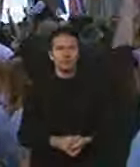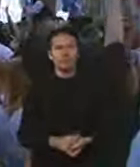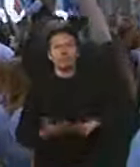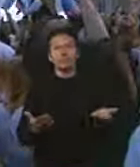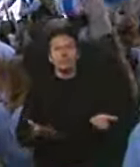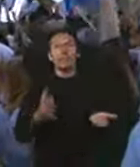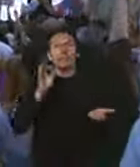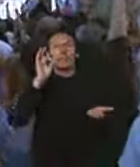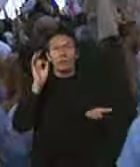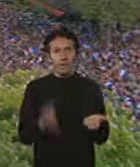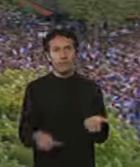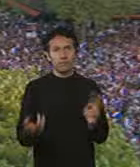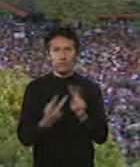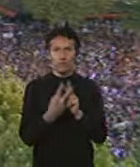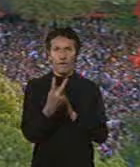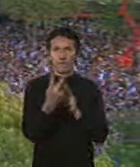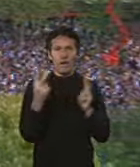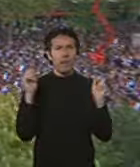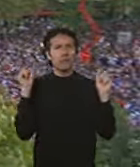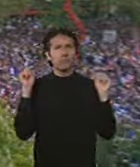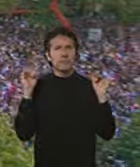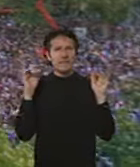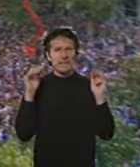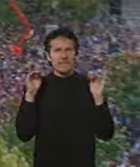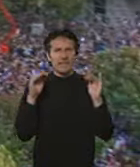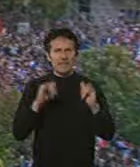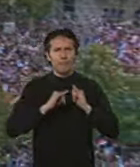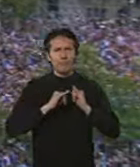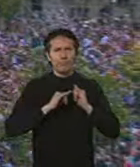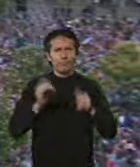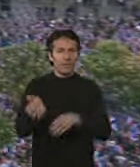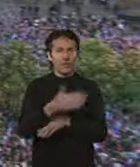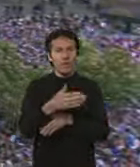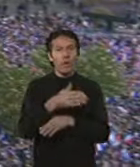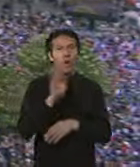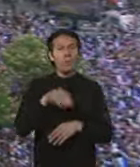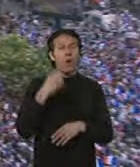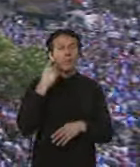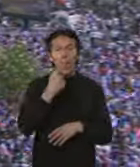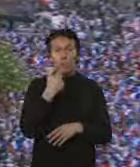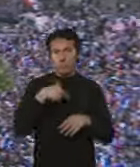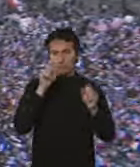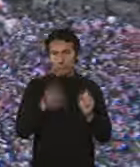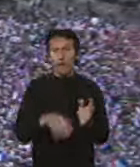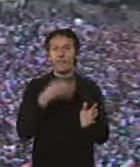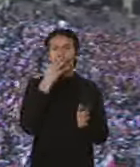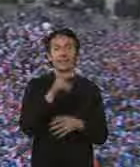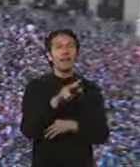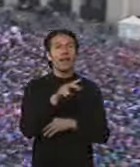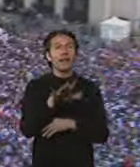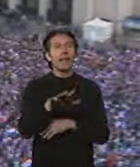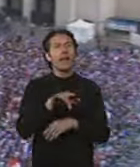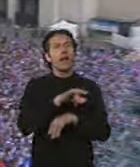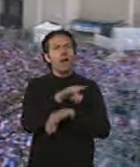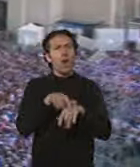oui devant cette forêt cette marée immense de drapeau tricolore je veux le dire les 35 he on non